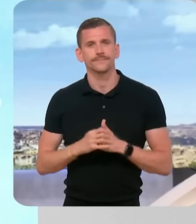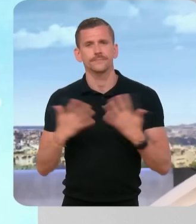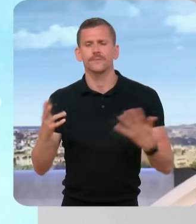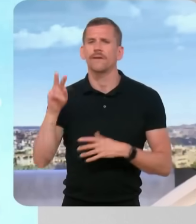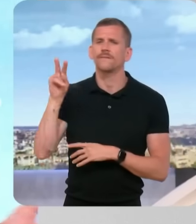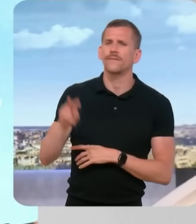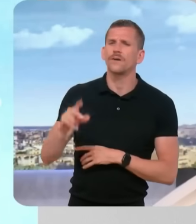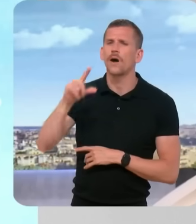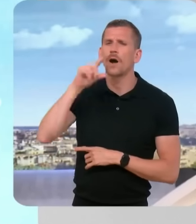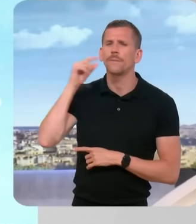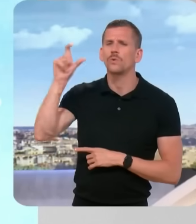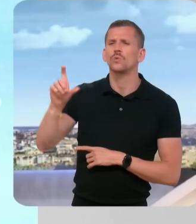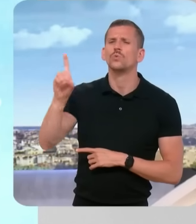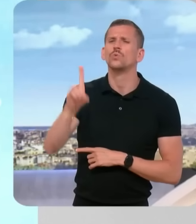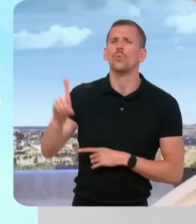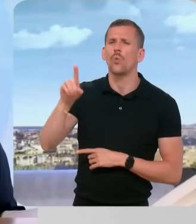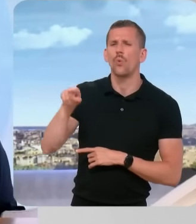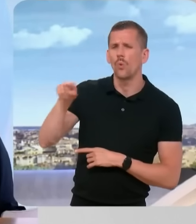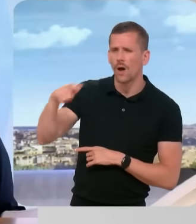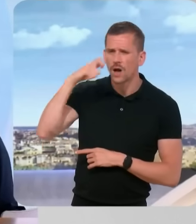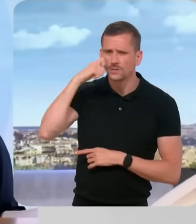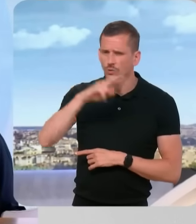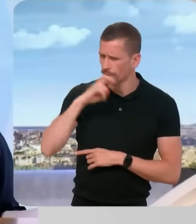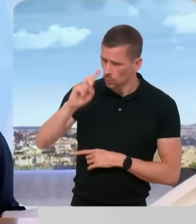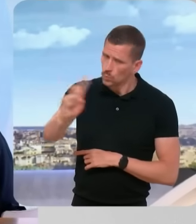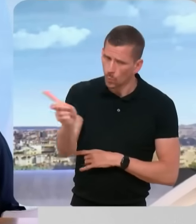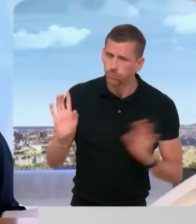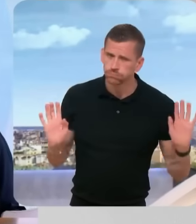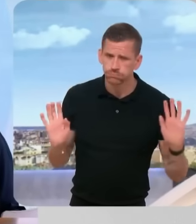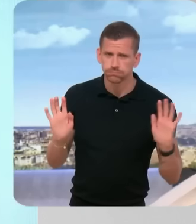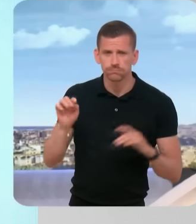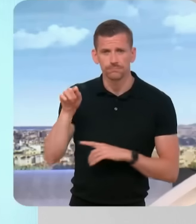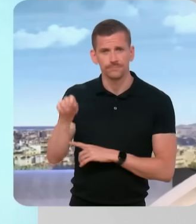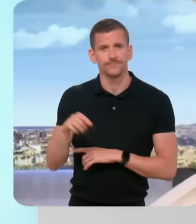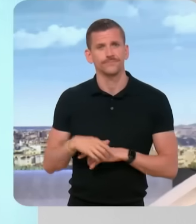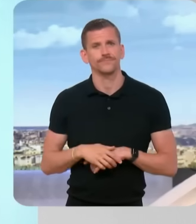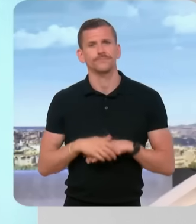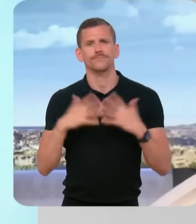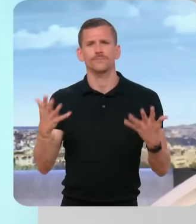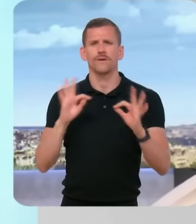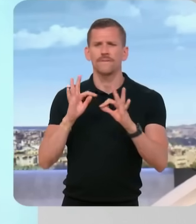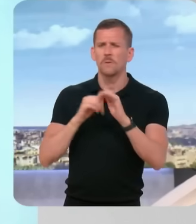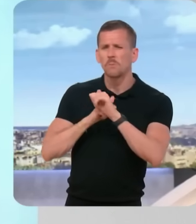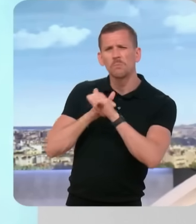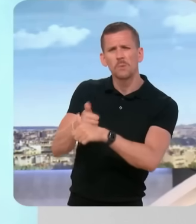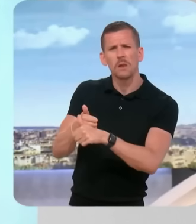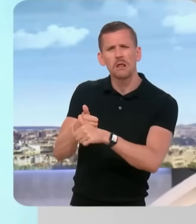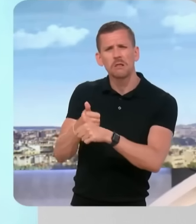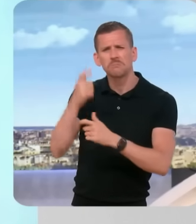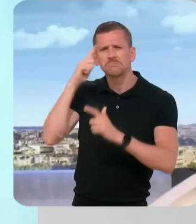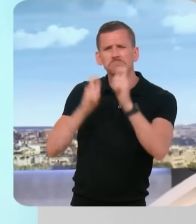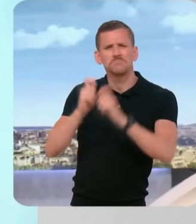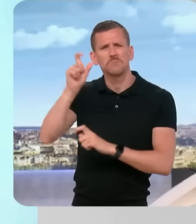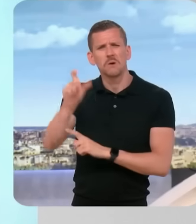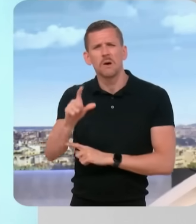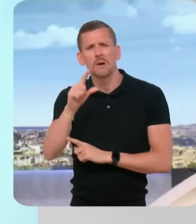antisémitisme. Et heureusement, sinon, il ne serait pas candidat pour François. C'est le cas aussi de votre suppléante, Manon Montmirel, qui fait l'objet d'une plainte de la part d'un monsieur d'origine